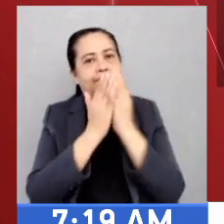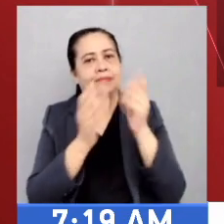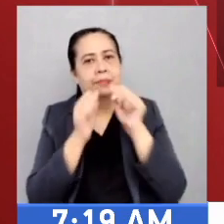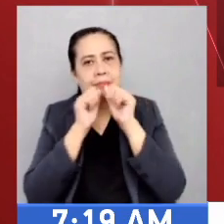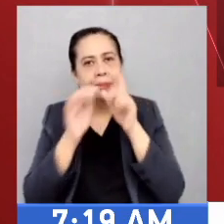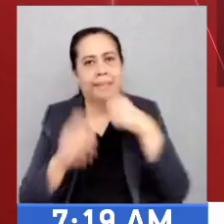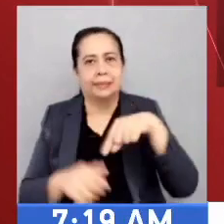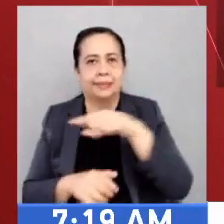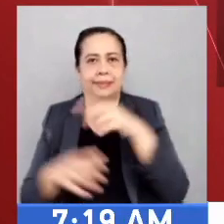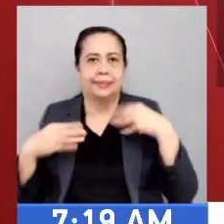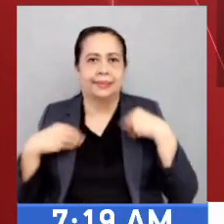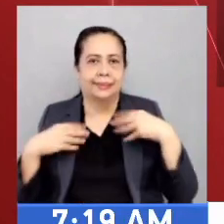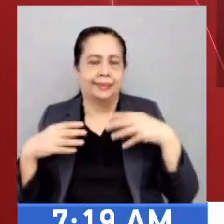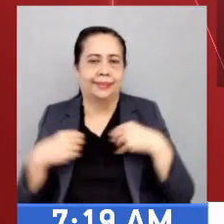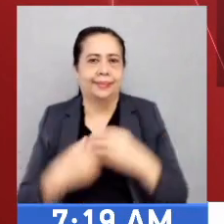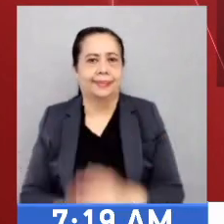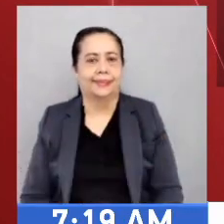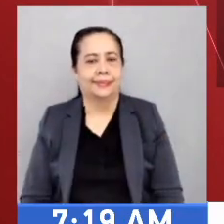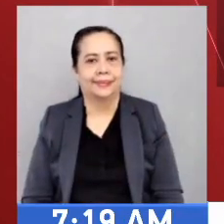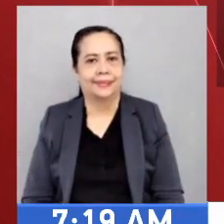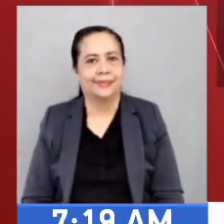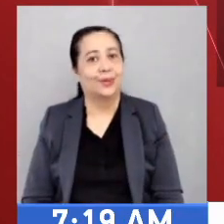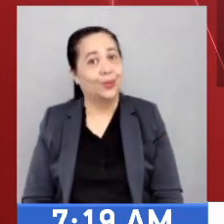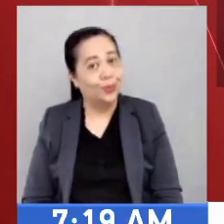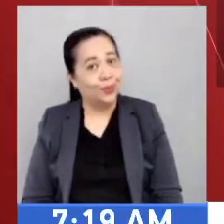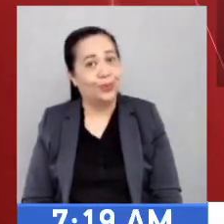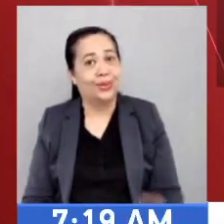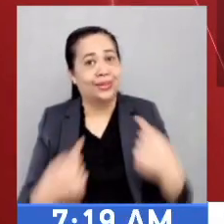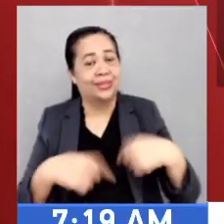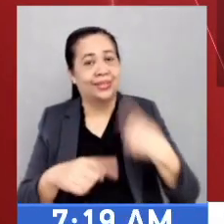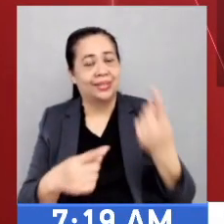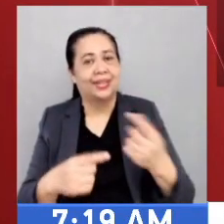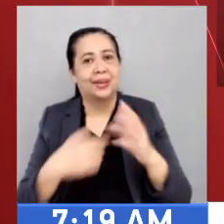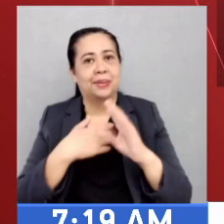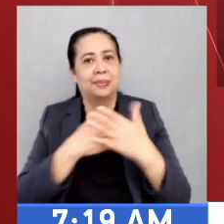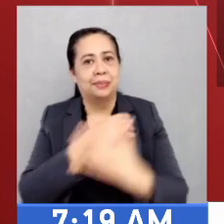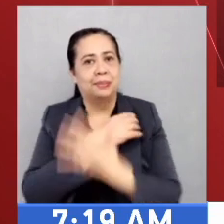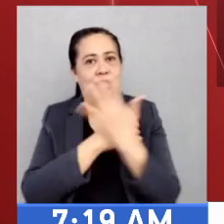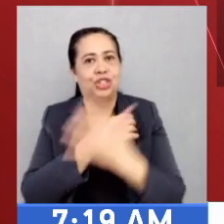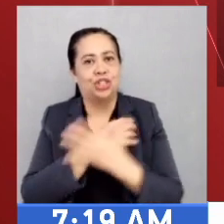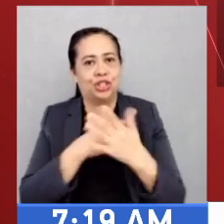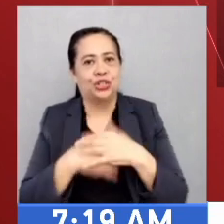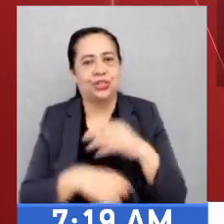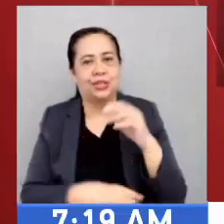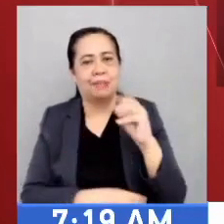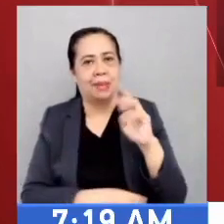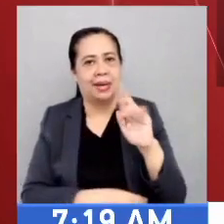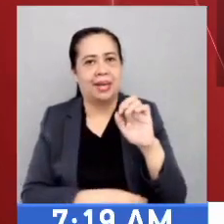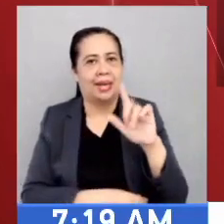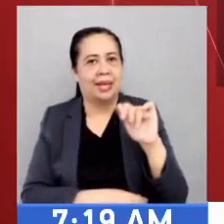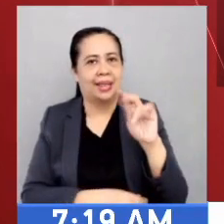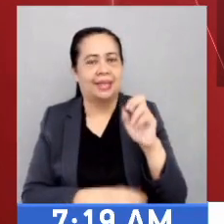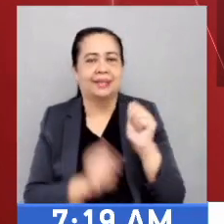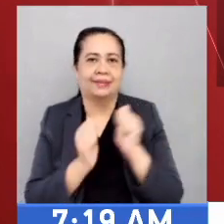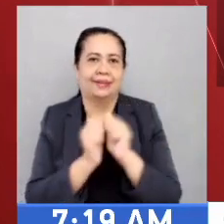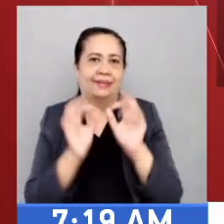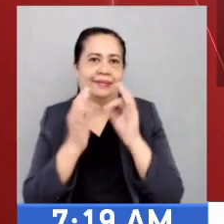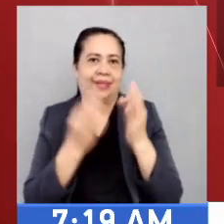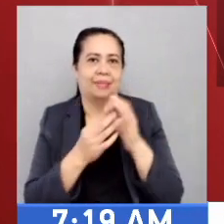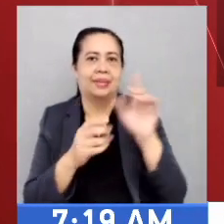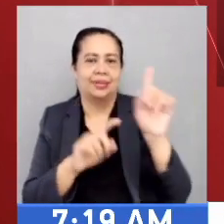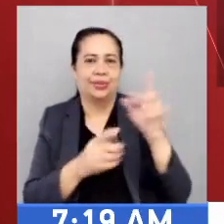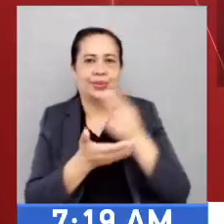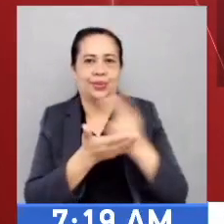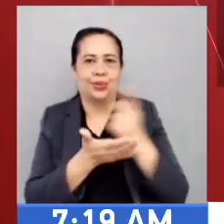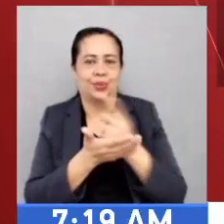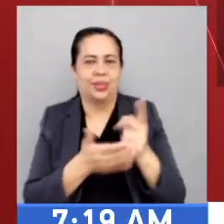nila. Uy, sa beach naman ang tungo ni Maria Elaine Delfonso kasama ang kanyang pamilya sa Holy Week. Naging tradisyon